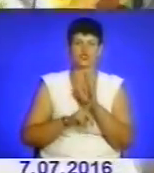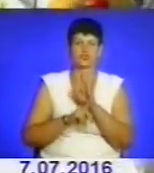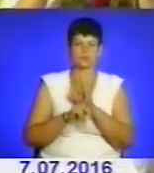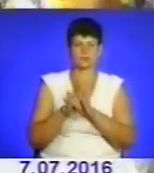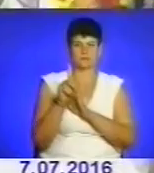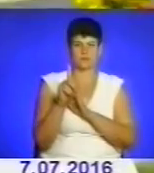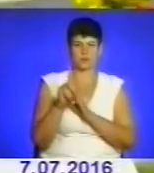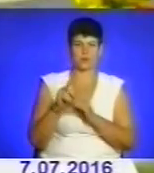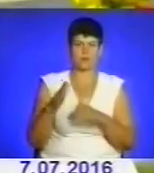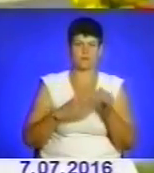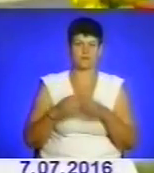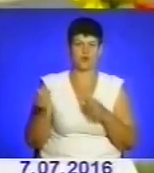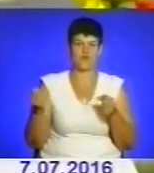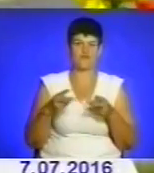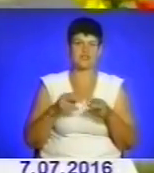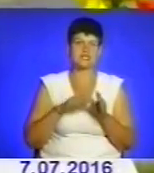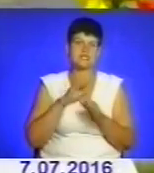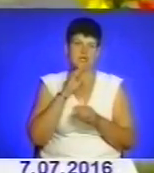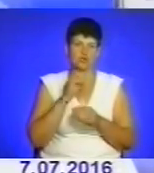професійного завтра.